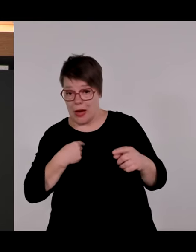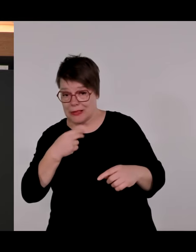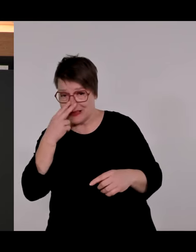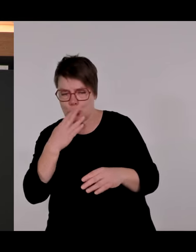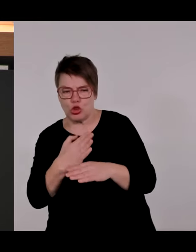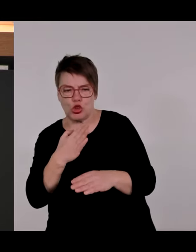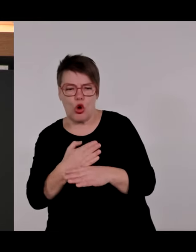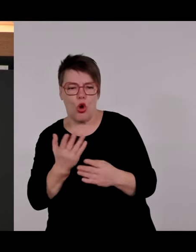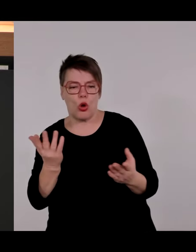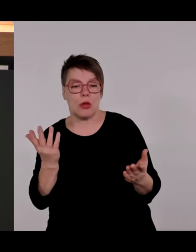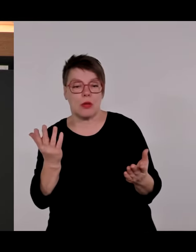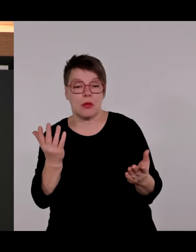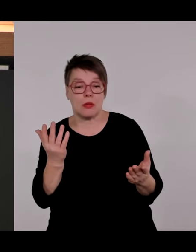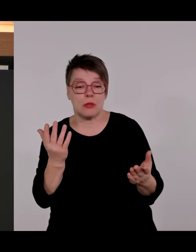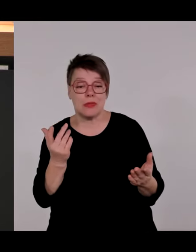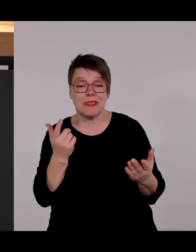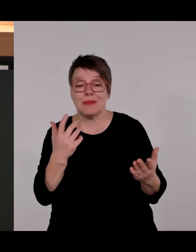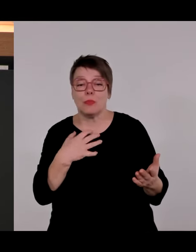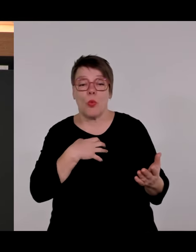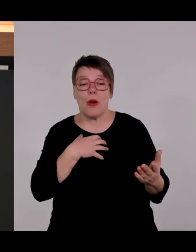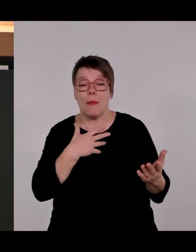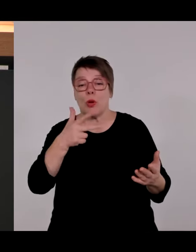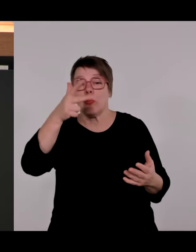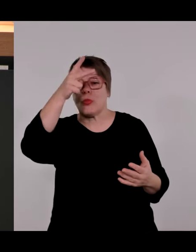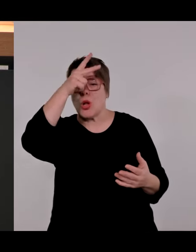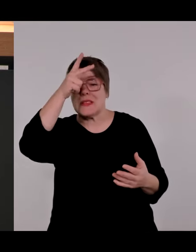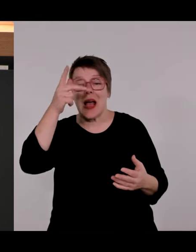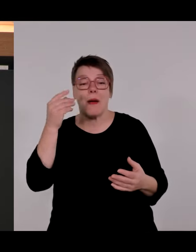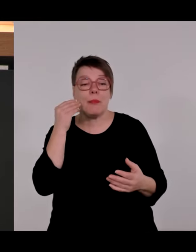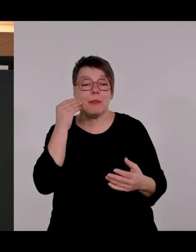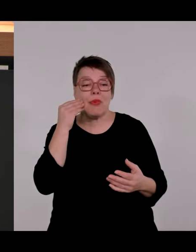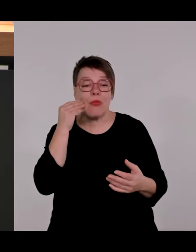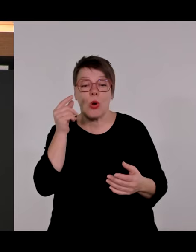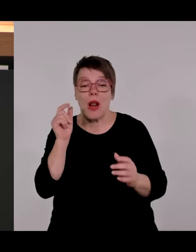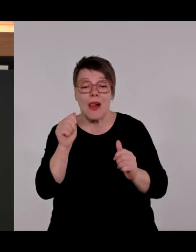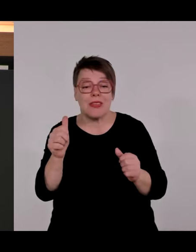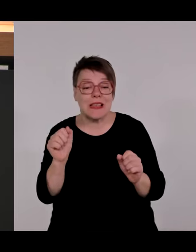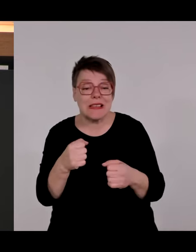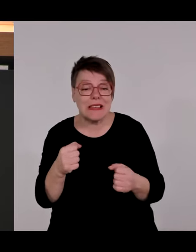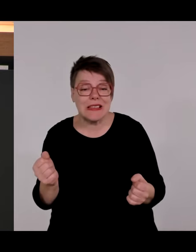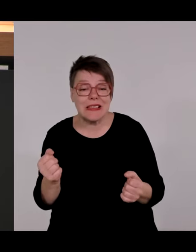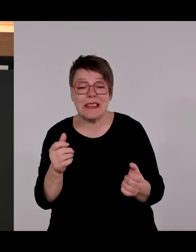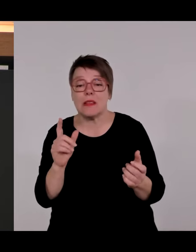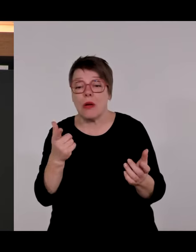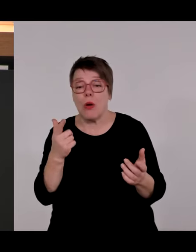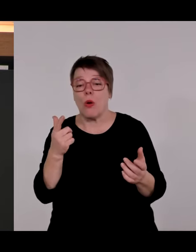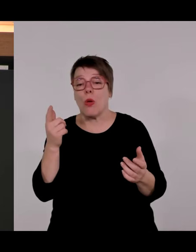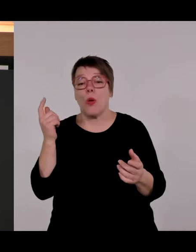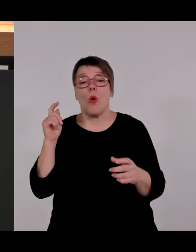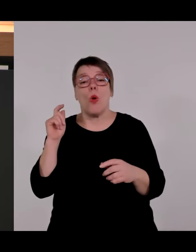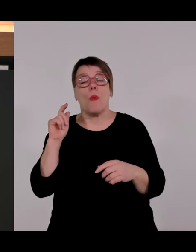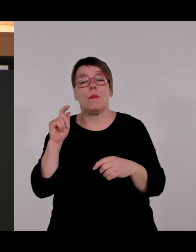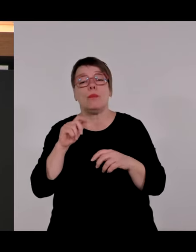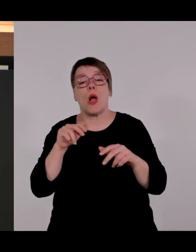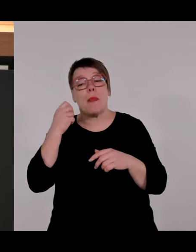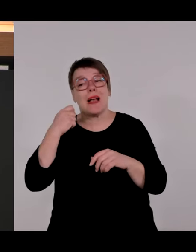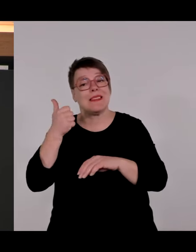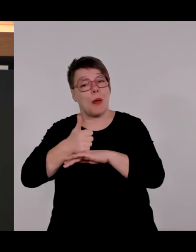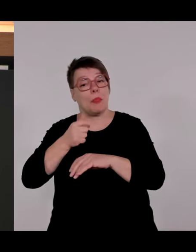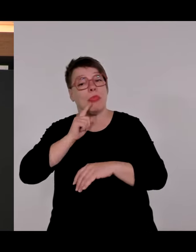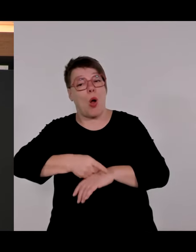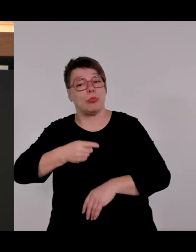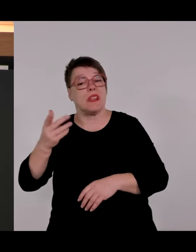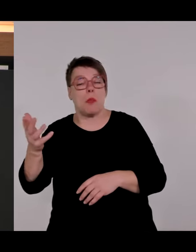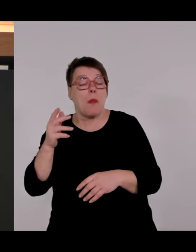leider jede rechtliche Grundlage. Es sei denn, ich will die Polizei in eine Security-Firma umwandeln und sage, ich stelle vor jeden Hauseingang